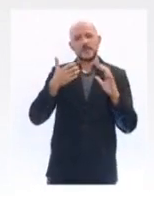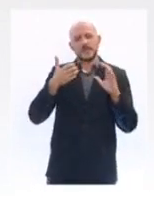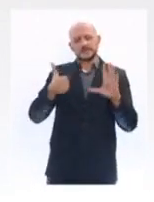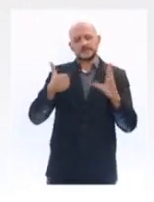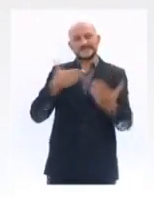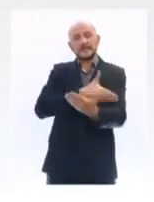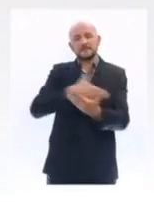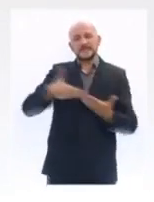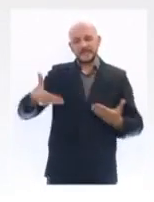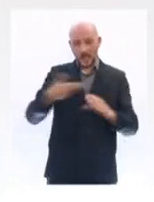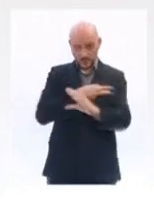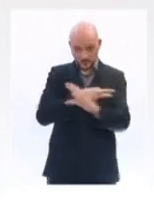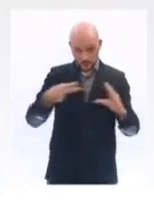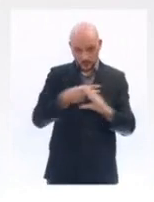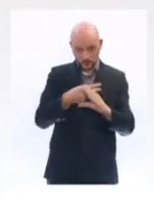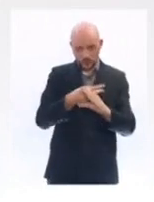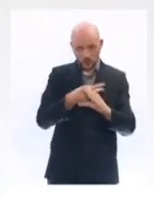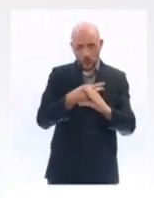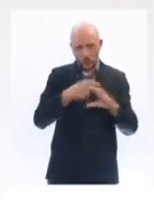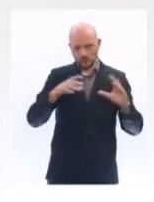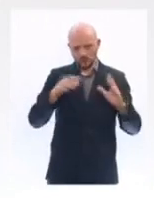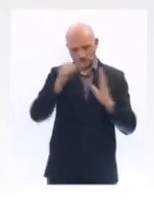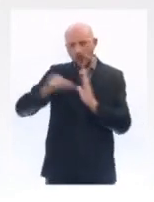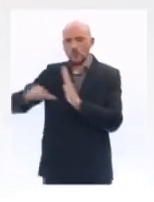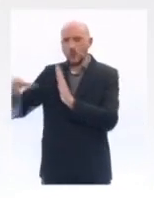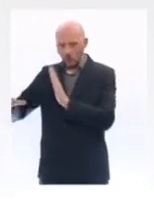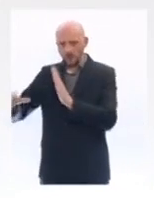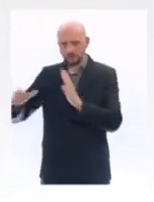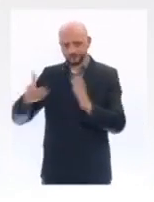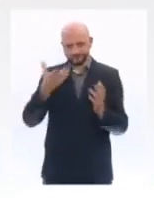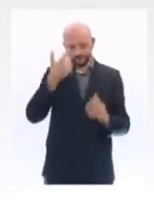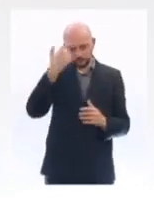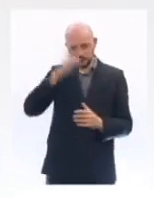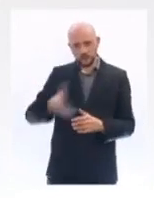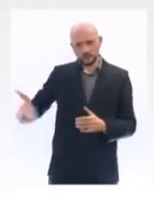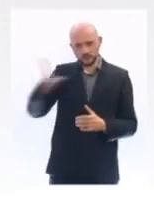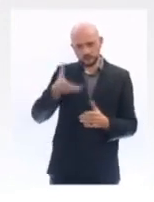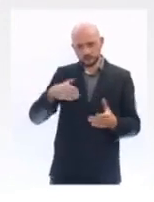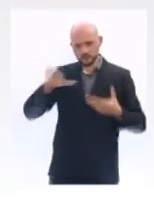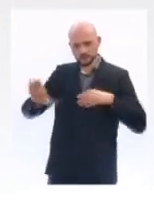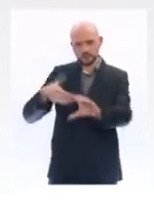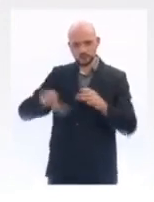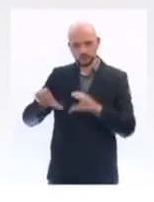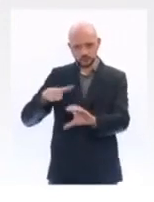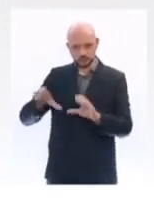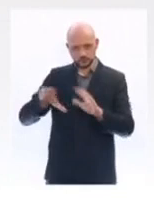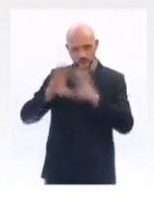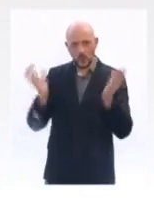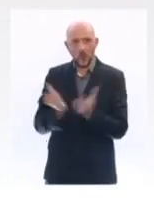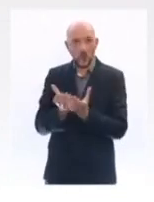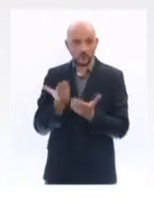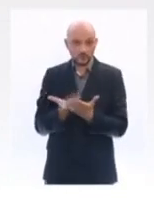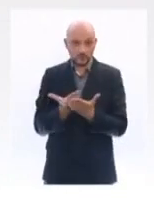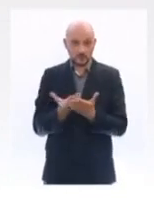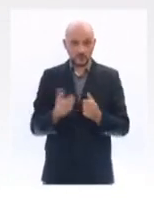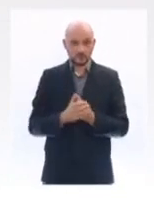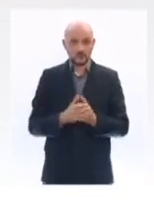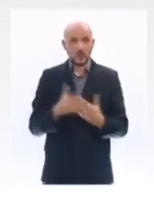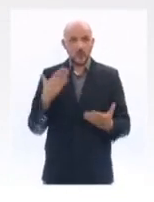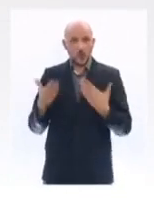le témoignage du soutien total, financier et moral de l'État. S'agissant des exonérations